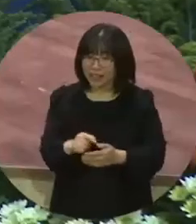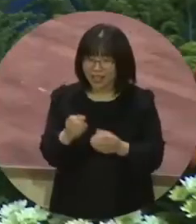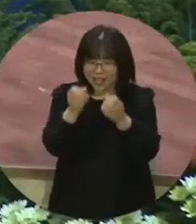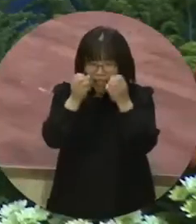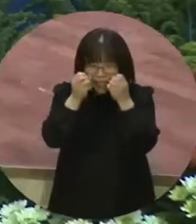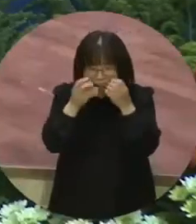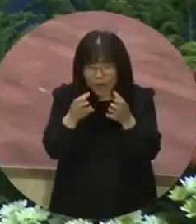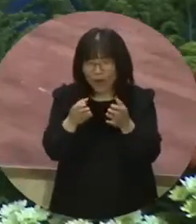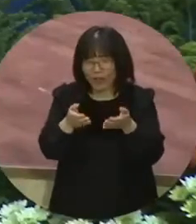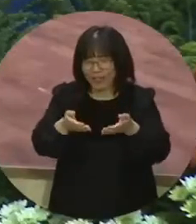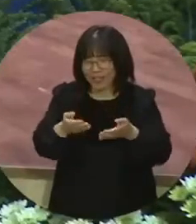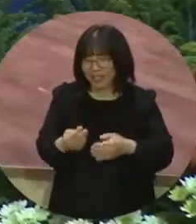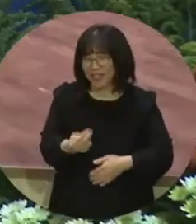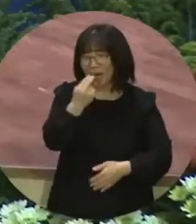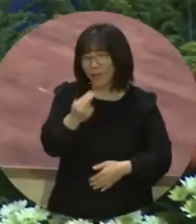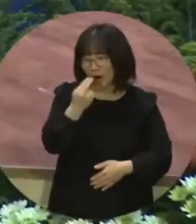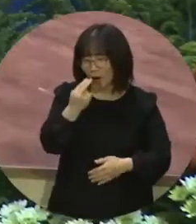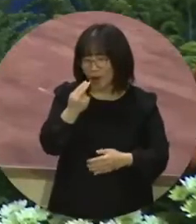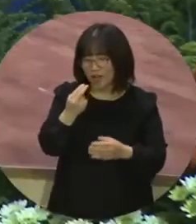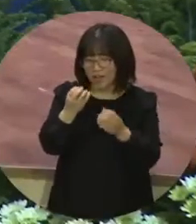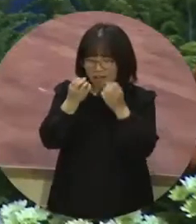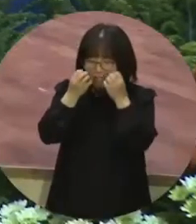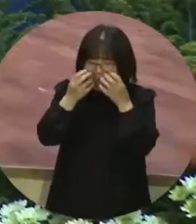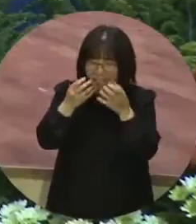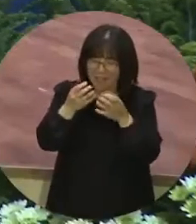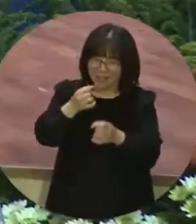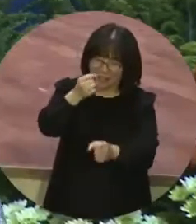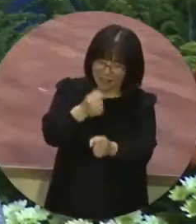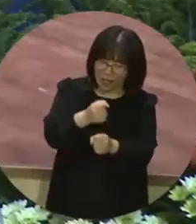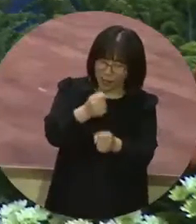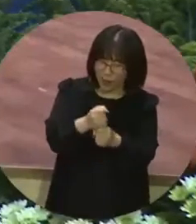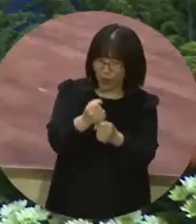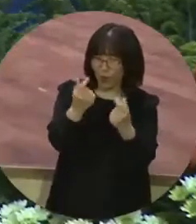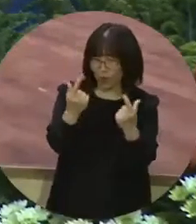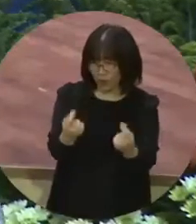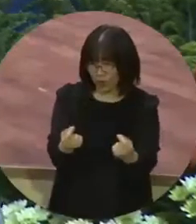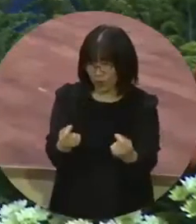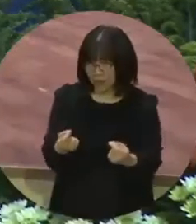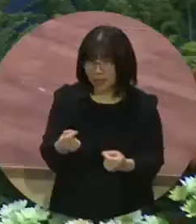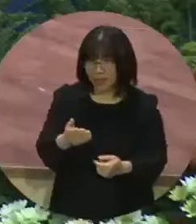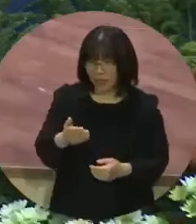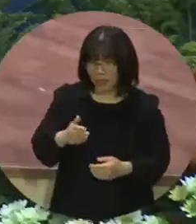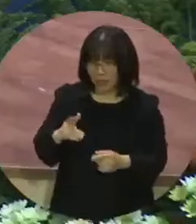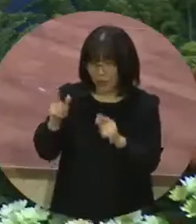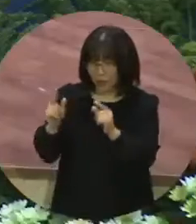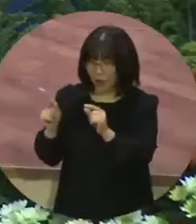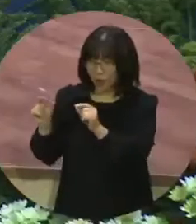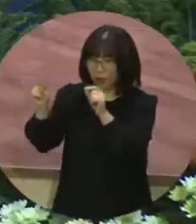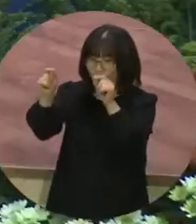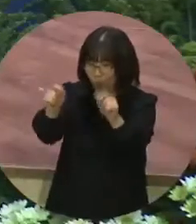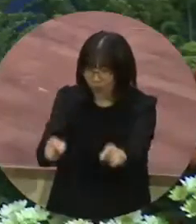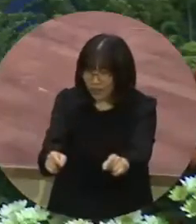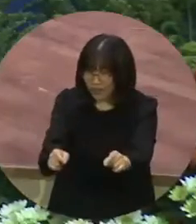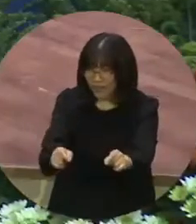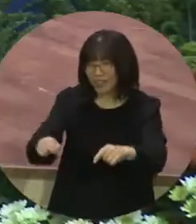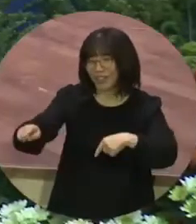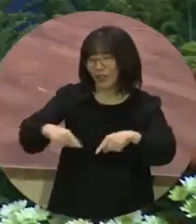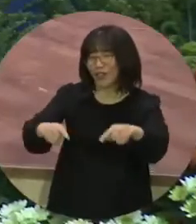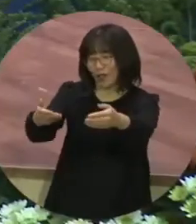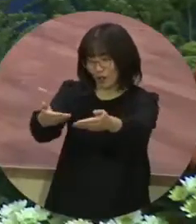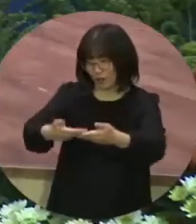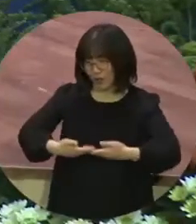생명, 재창조의 이 역사를 일으켰던 것처럼, 자, 우리 삶에도 이렇게